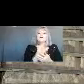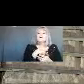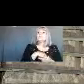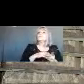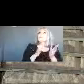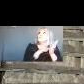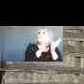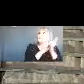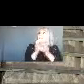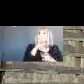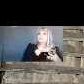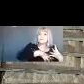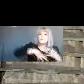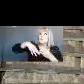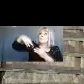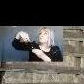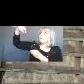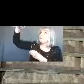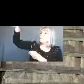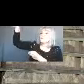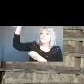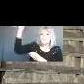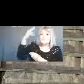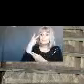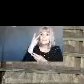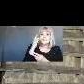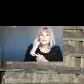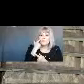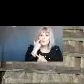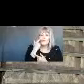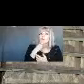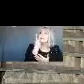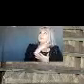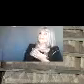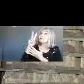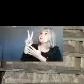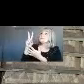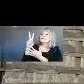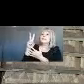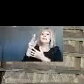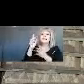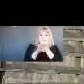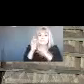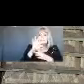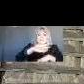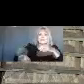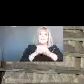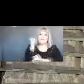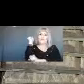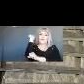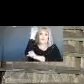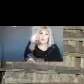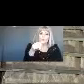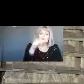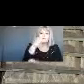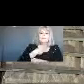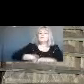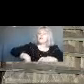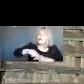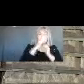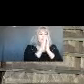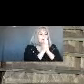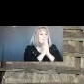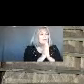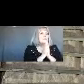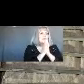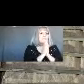iemand wat met ons was toe Jesus in die hemel ingeneem is, iemand wat saam met ons 'n getuie kan wees dat Jesus uit die dood